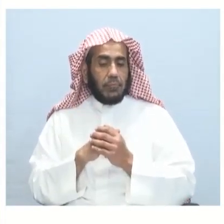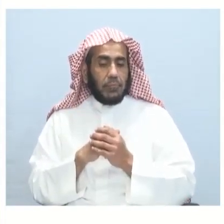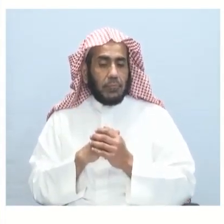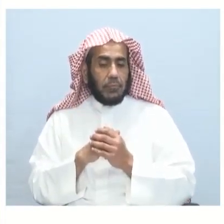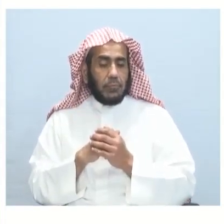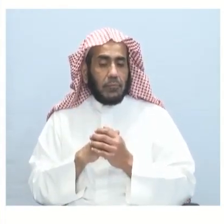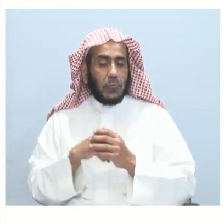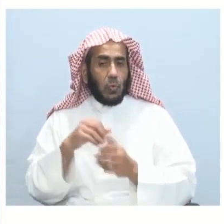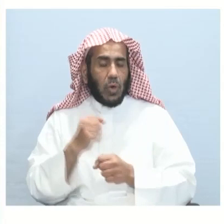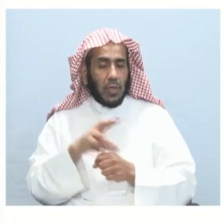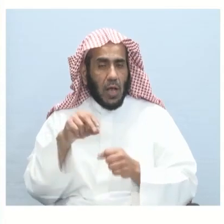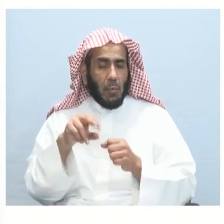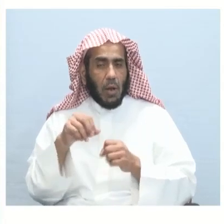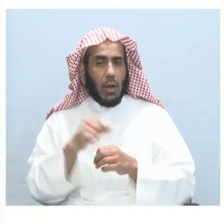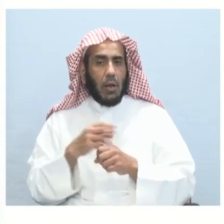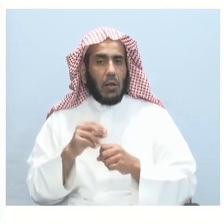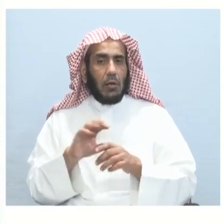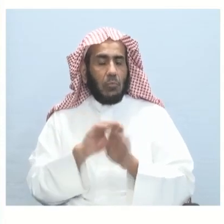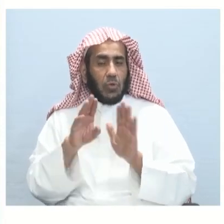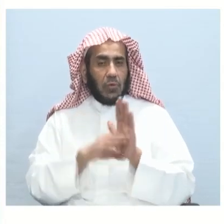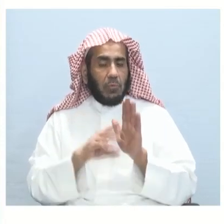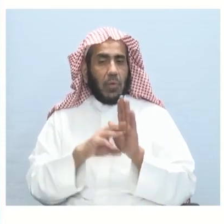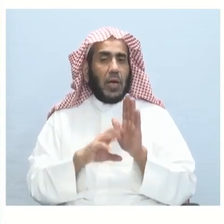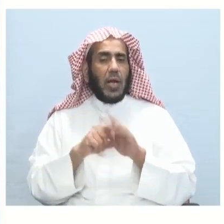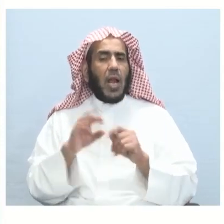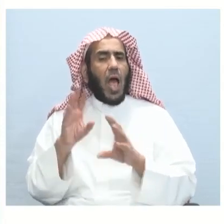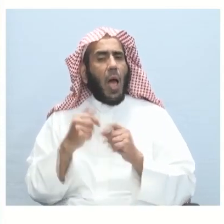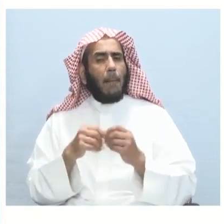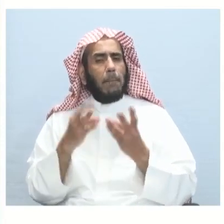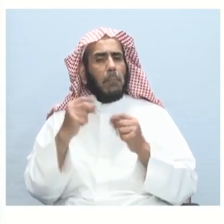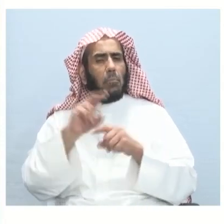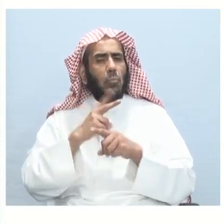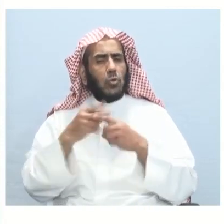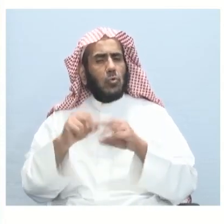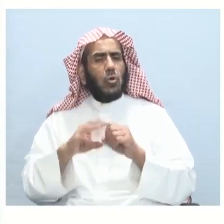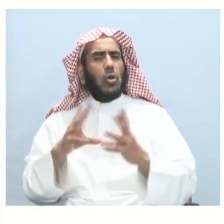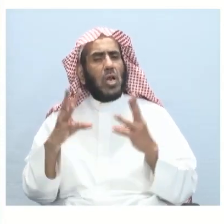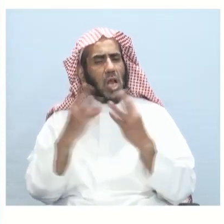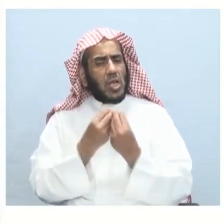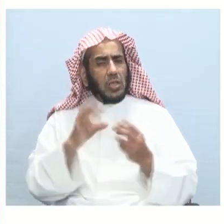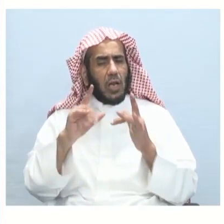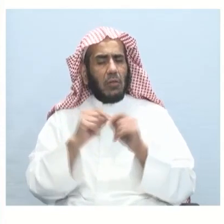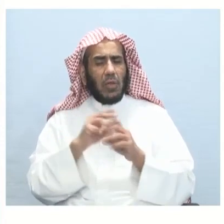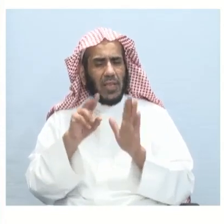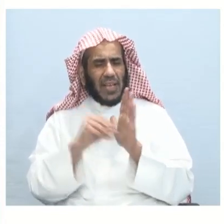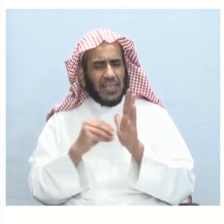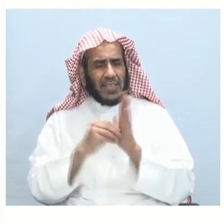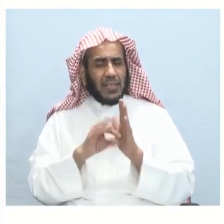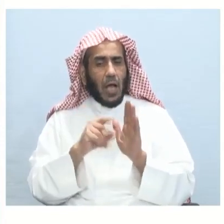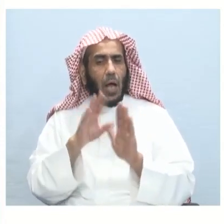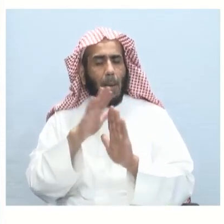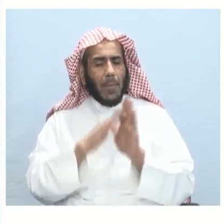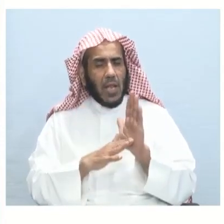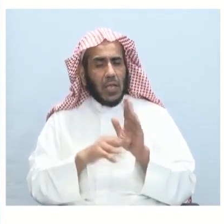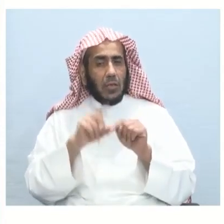الورقه العمل وفتح المصنف في برنامج مايكروسوفت اكسل وفي ورقه العمل نقوم بتحديد نطاق البيانات